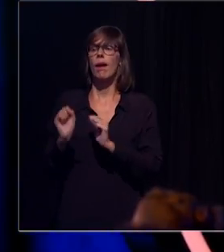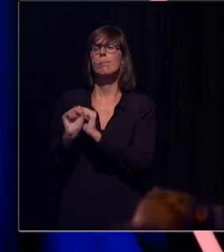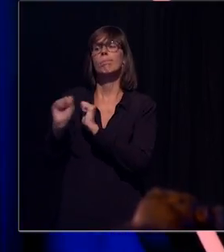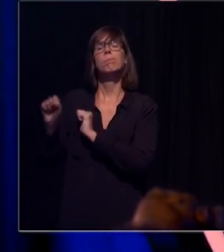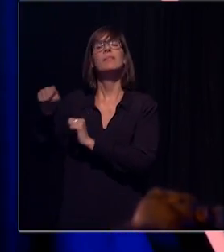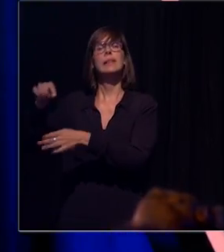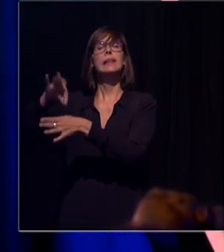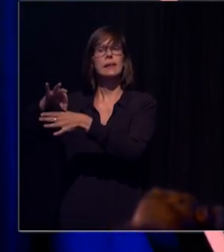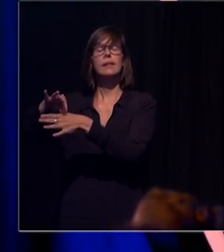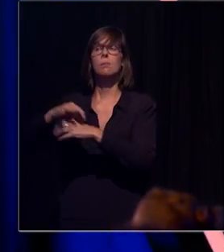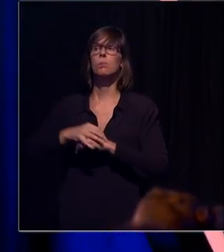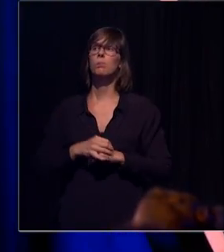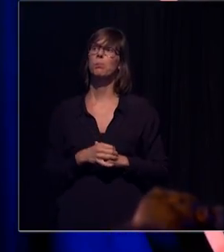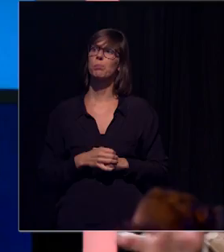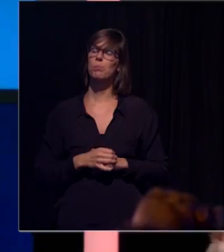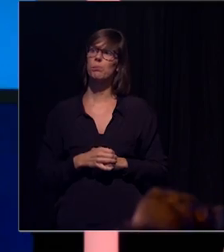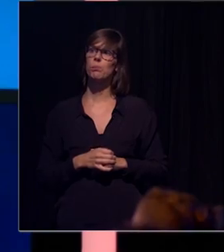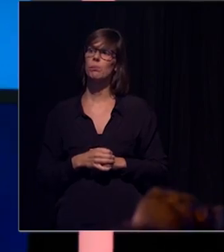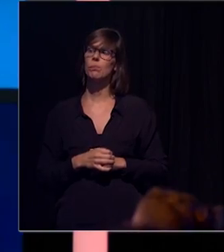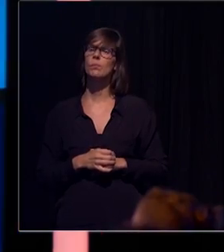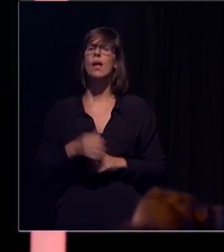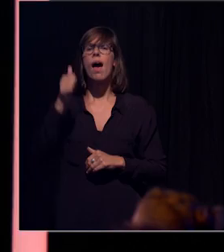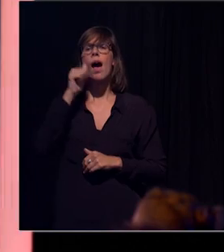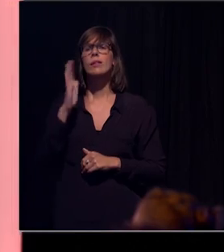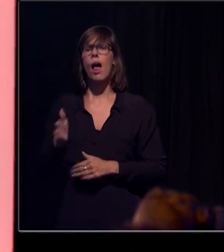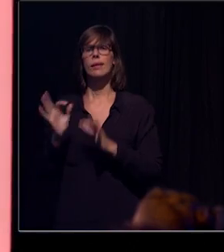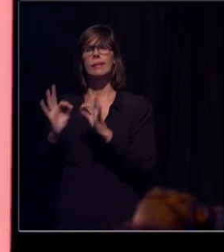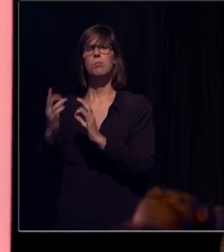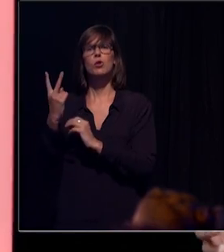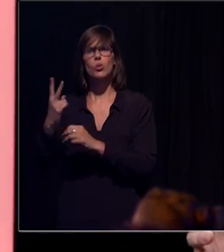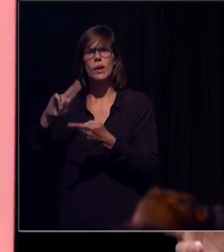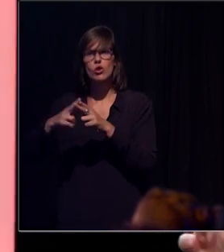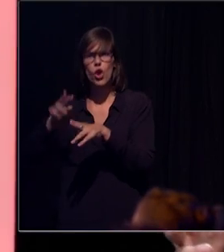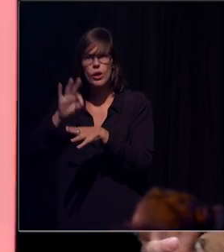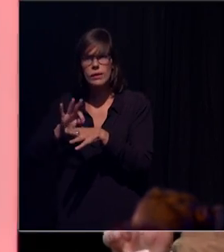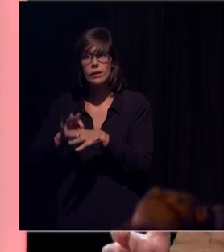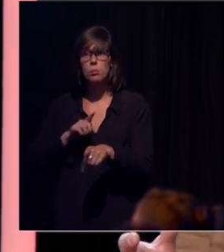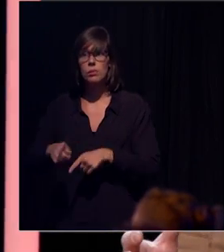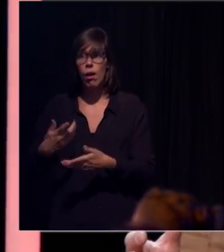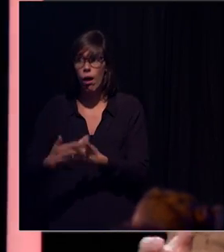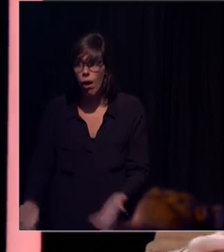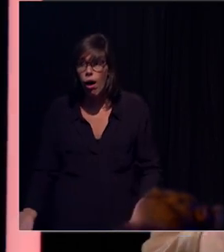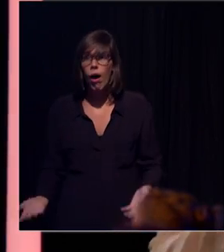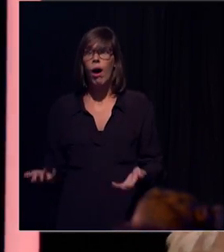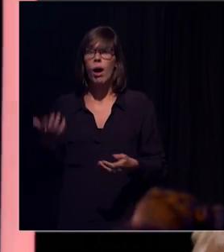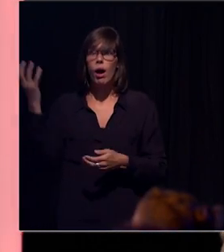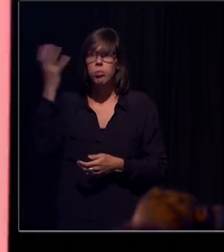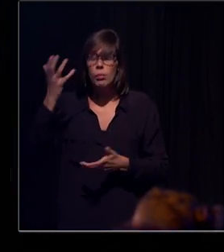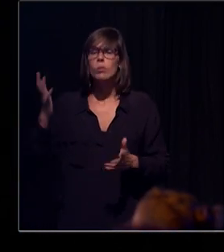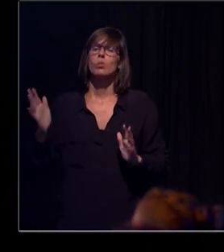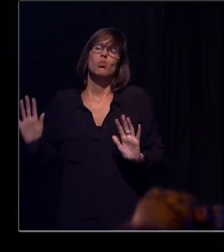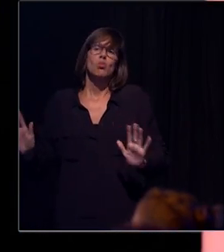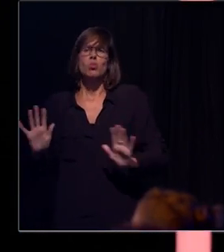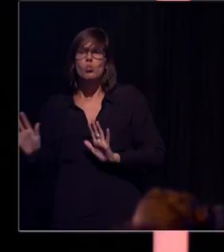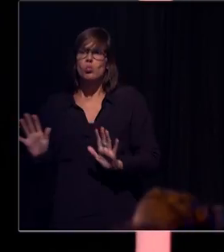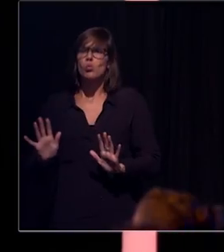tegenhouden. Wat als je al type 2 diabetes hebt? Is alles dan verloren? Helemaal niet. Niet. Ook daar hebben